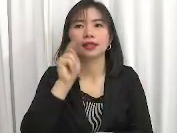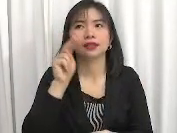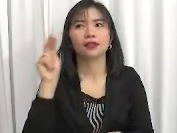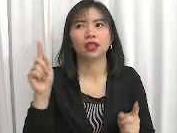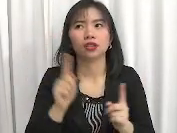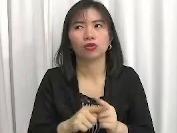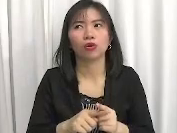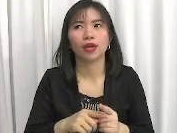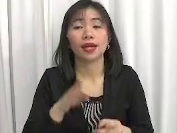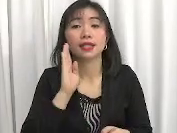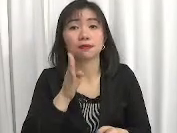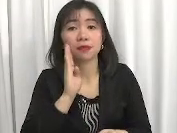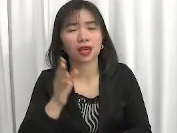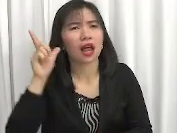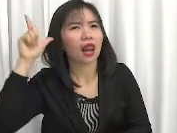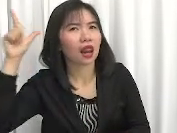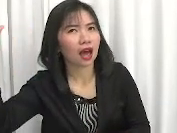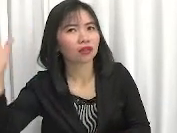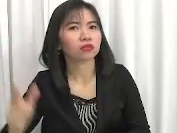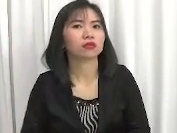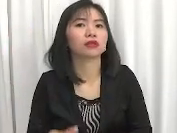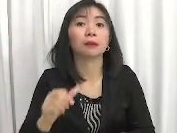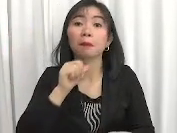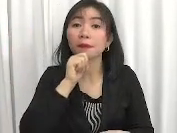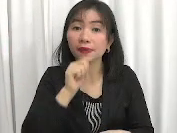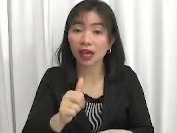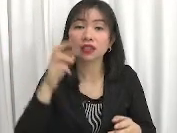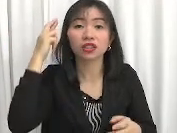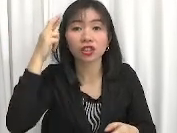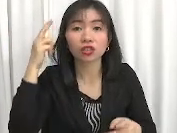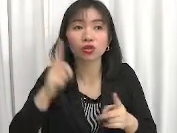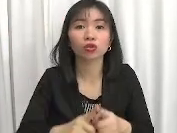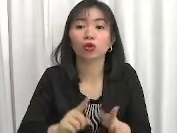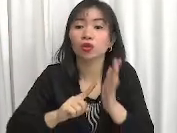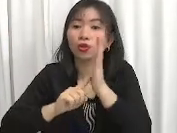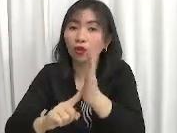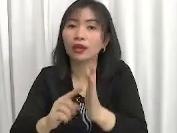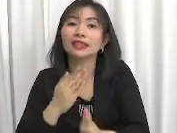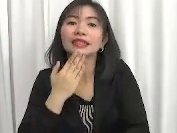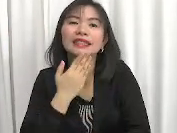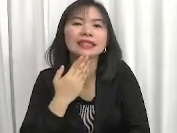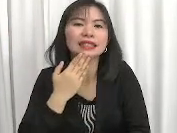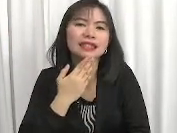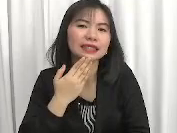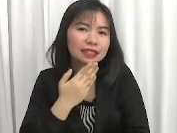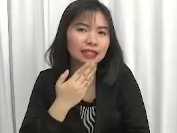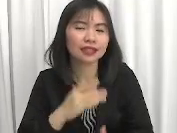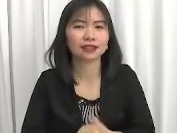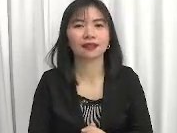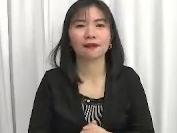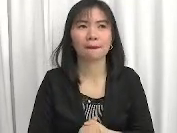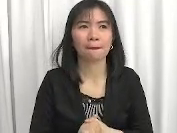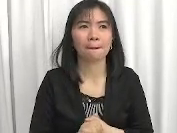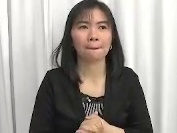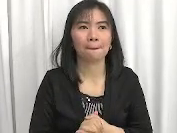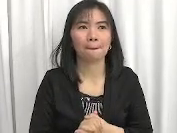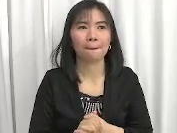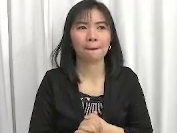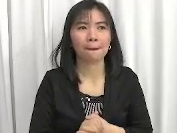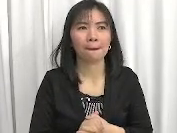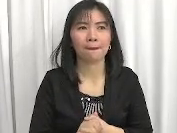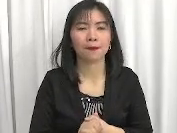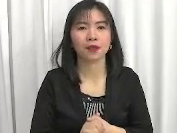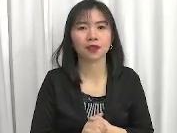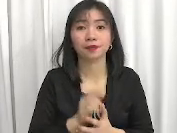na hindi natin ipakita ang sweetness. Ayayay! Alam mo, may ayayay pa. Alam mo,